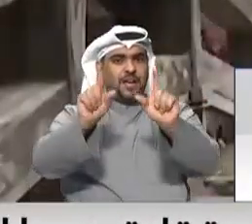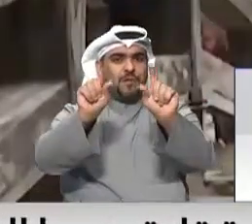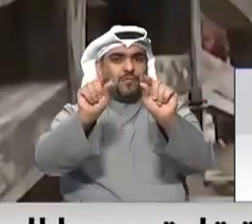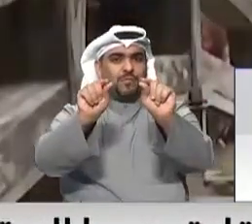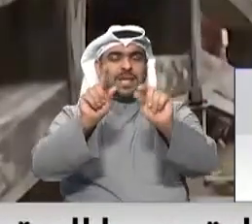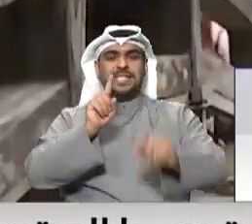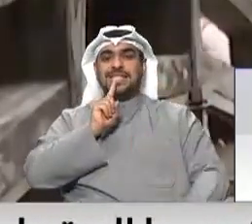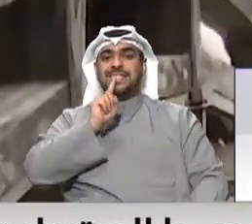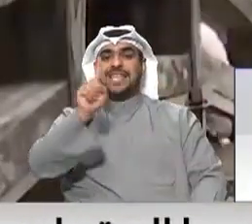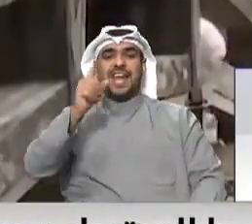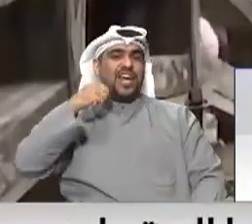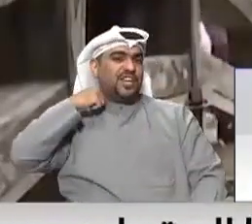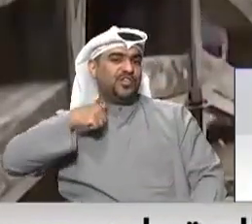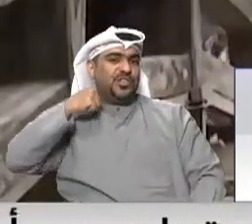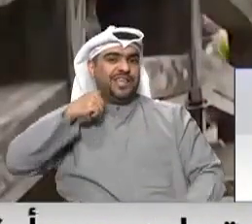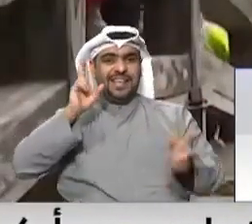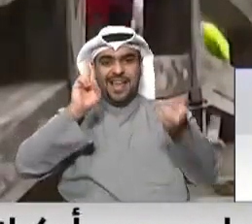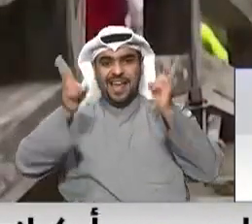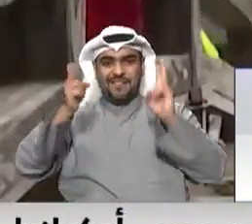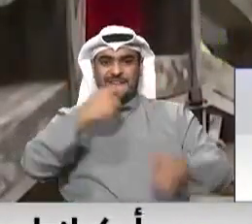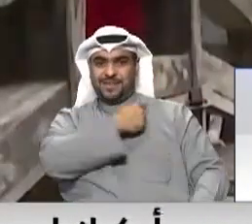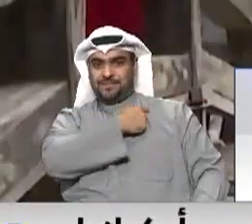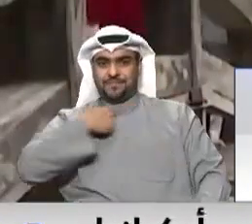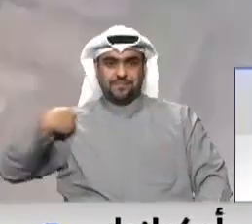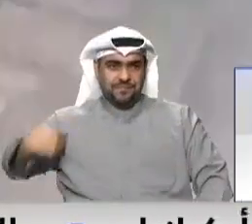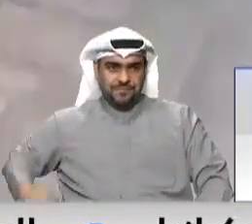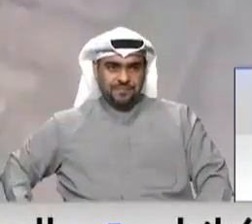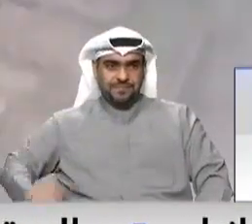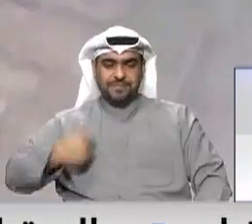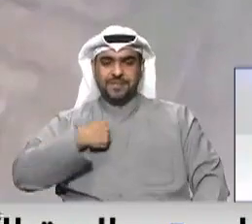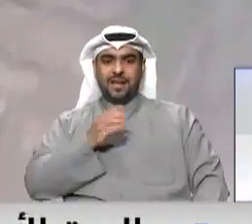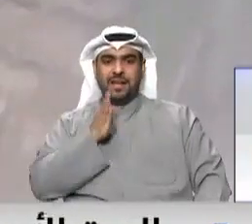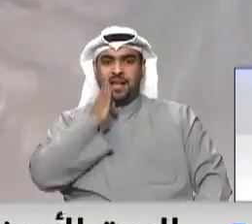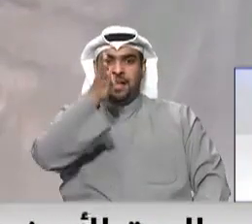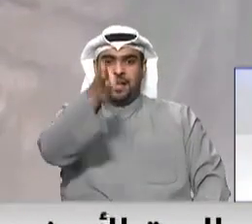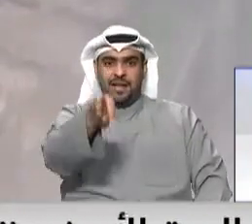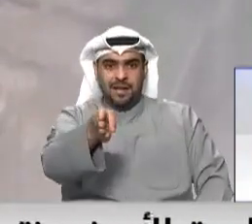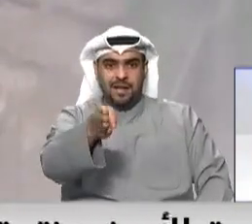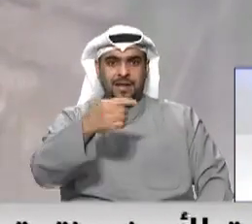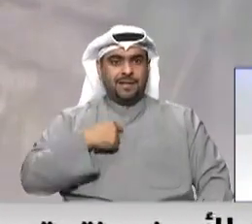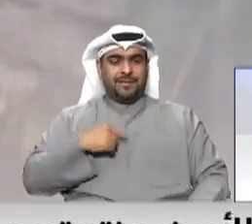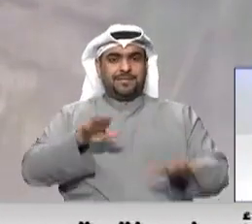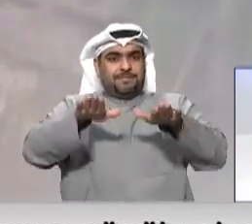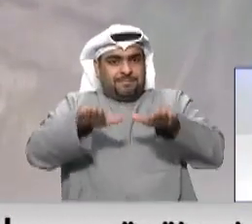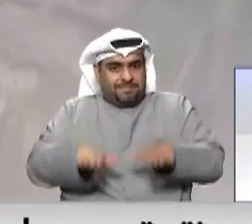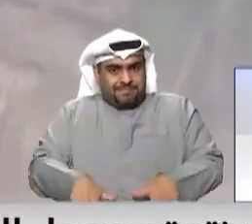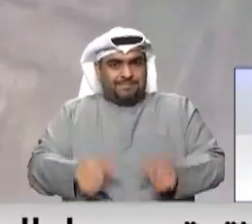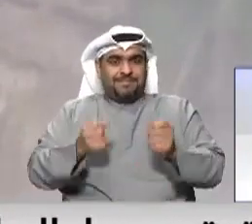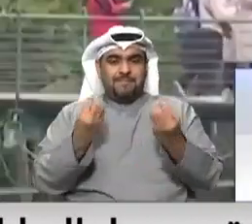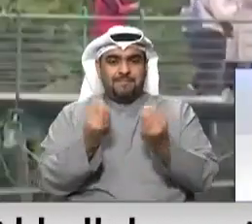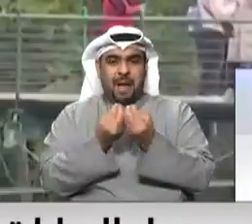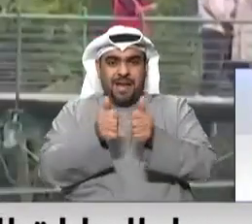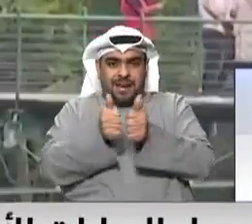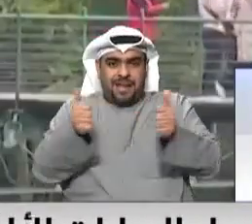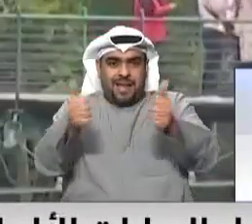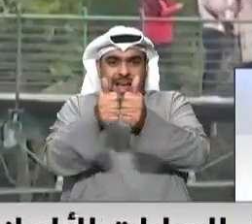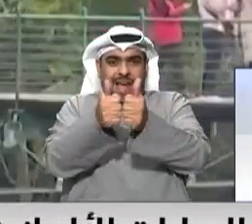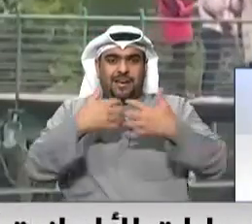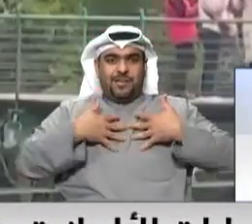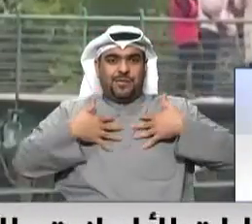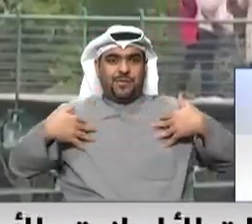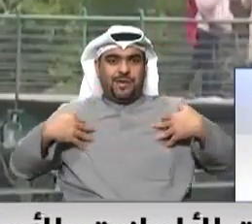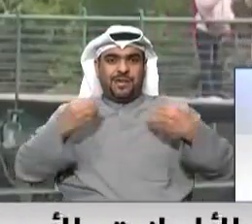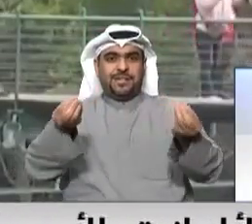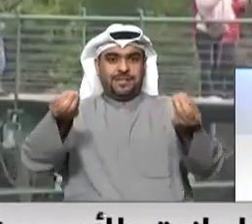وهي اقرب الى الطبيعه يمكننا الحصول على مسيد من الوقت للبقاء مع عائلته والاستمتاع